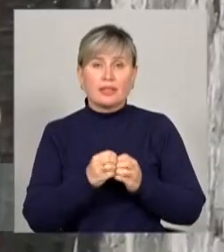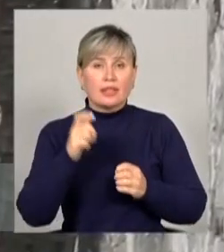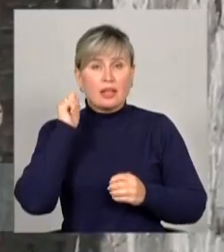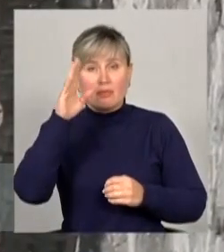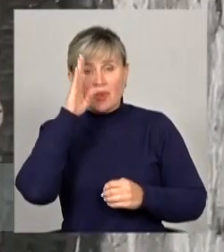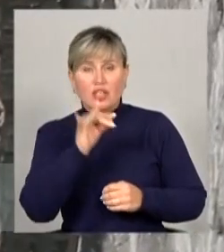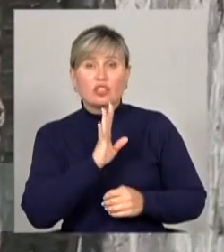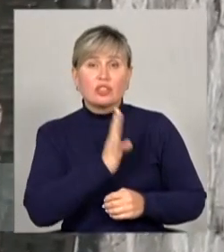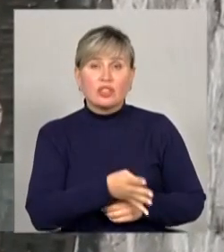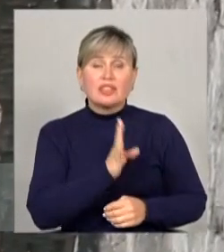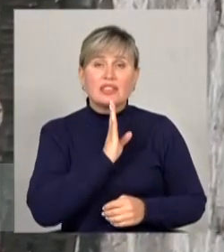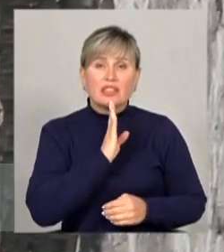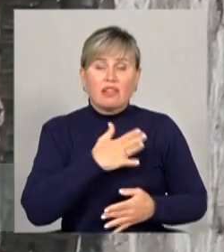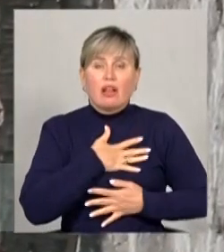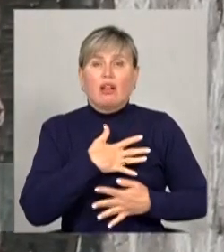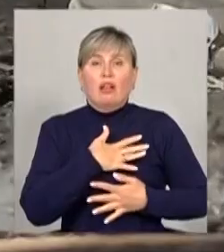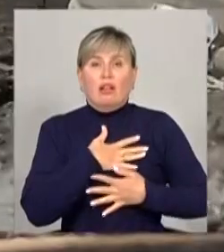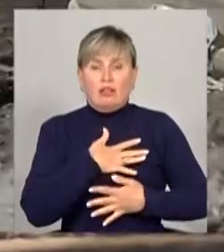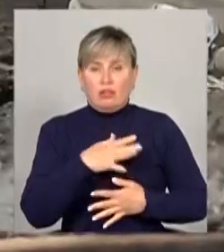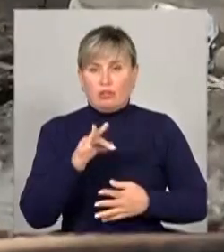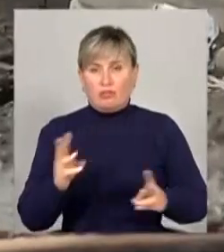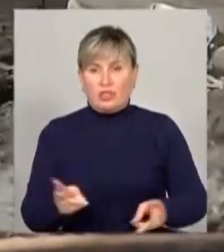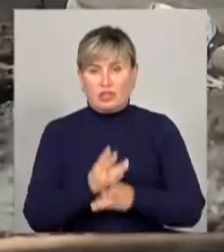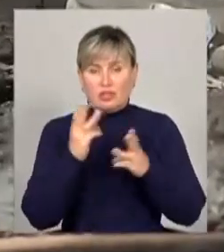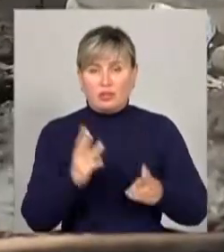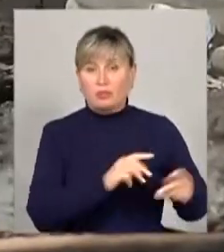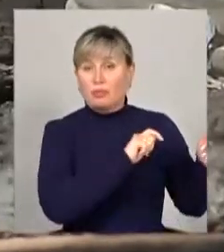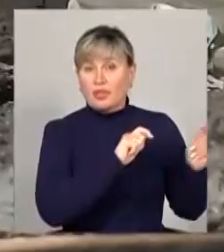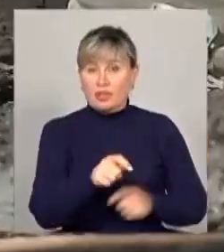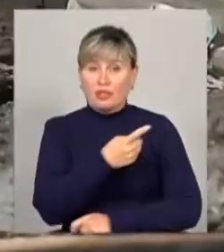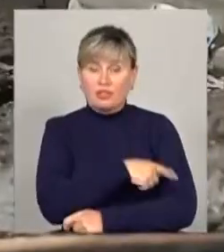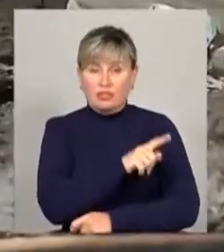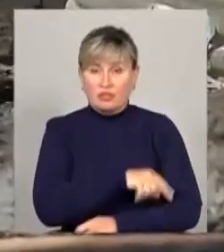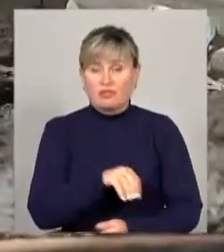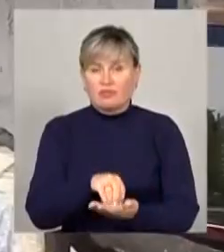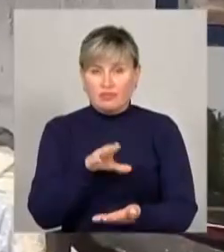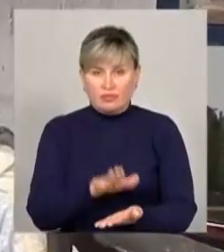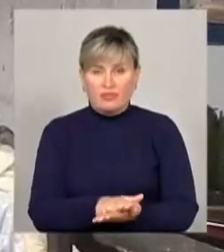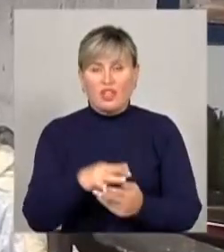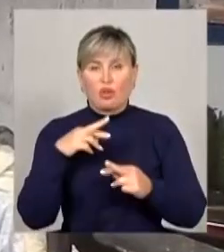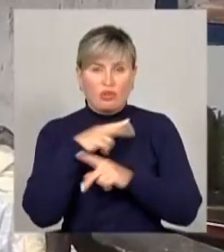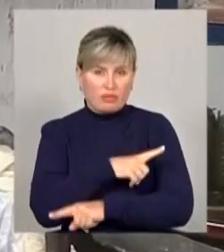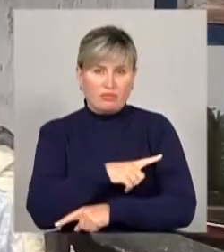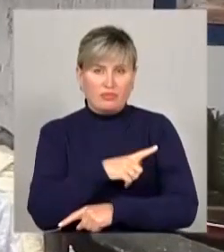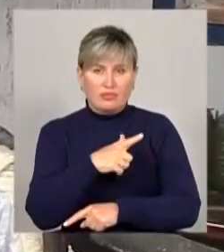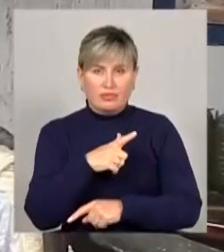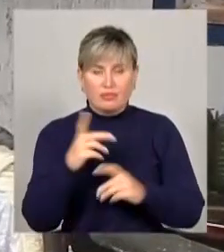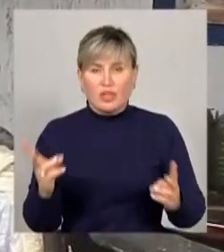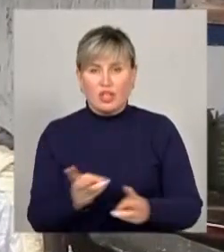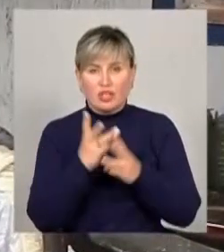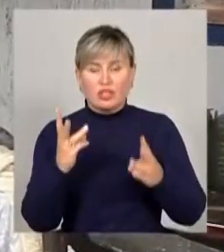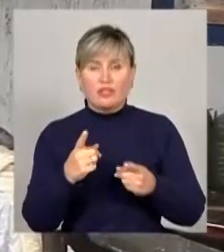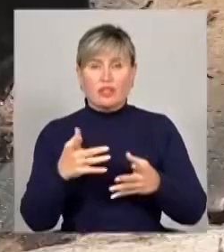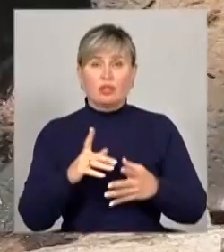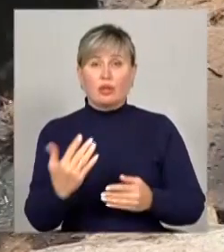мальчик и четырехлетняя девочка задохнулись от дыма. Прибывшая бригада скорой констатировала смерть от отравления угарным газом. Выяснилось, что